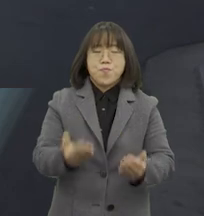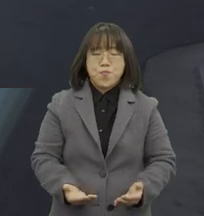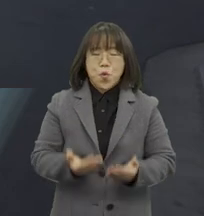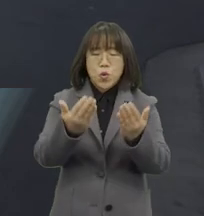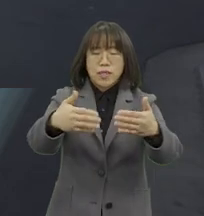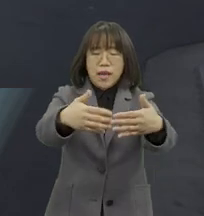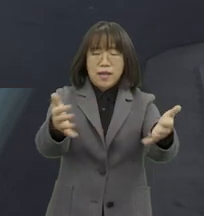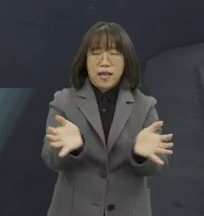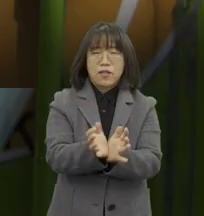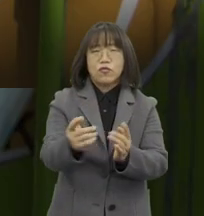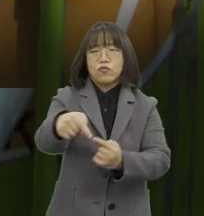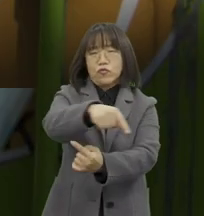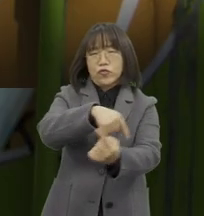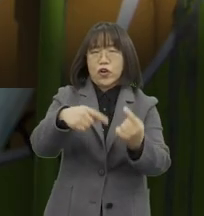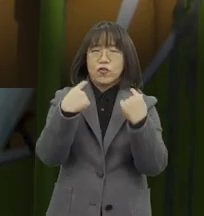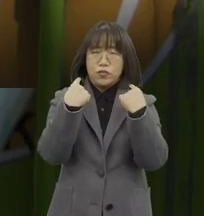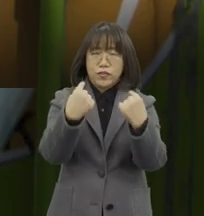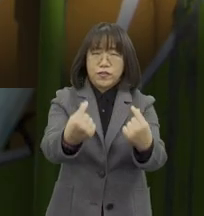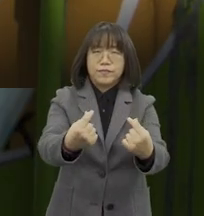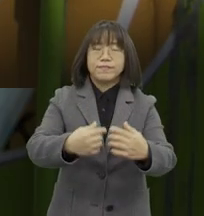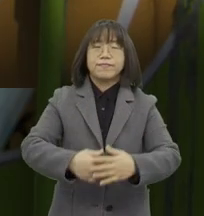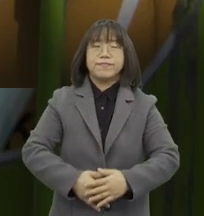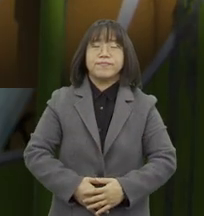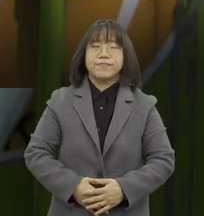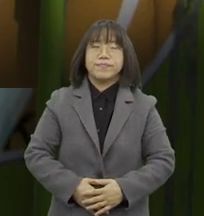봉사단을 구성해 운영해 왔습니다